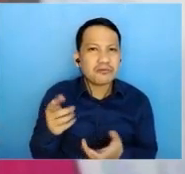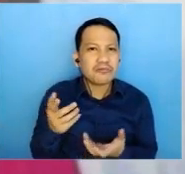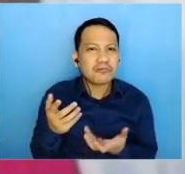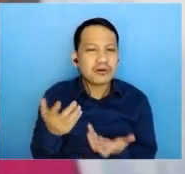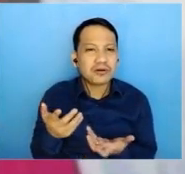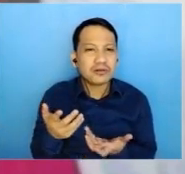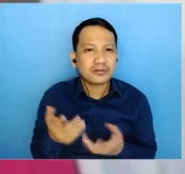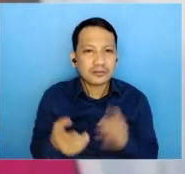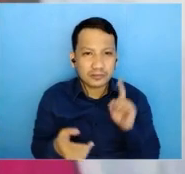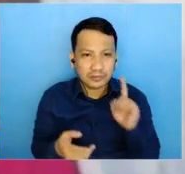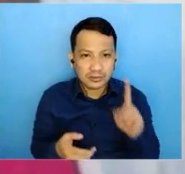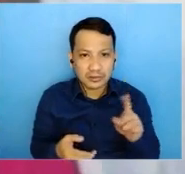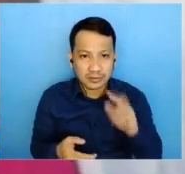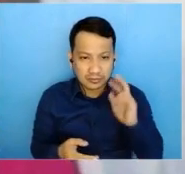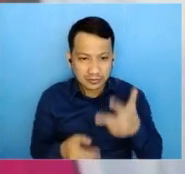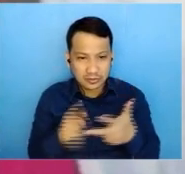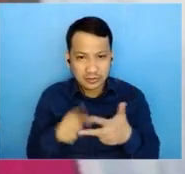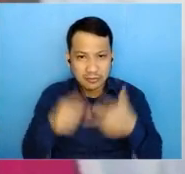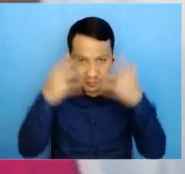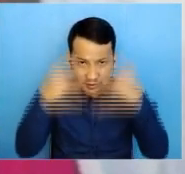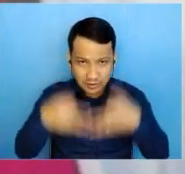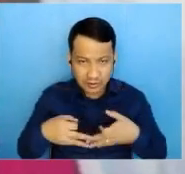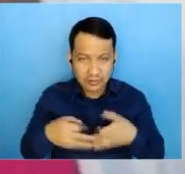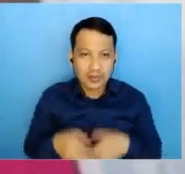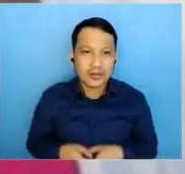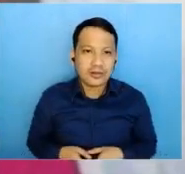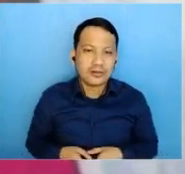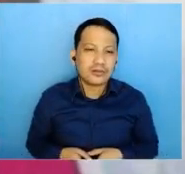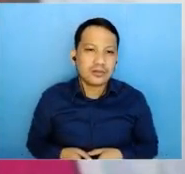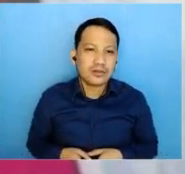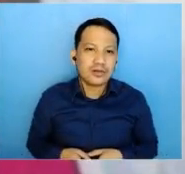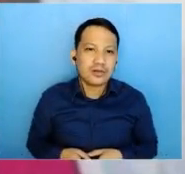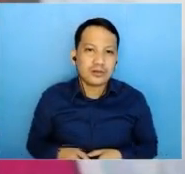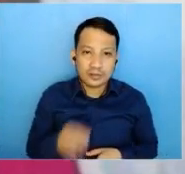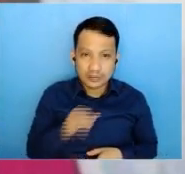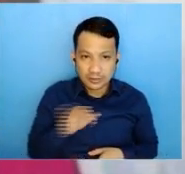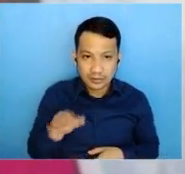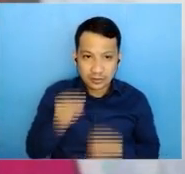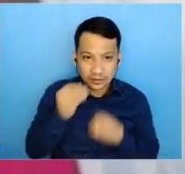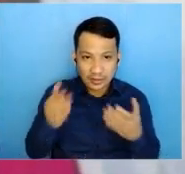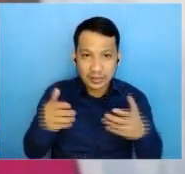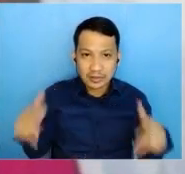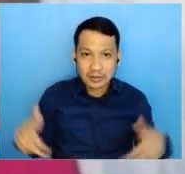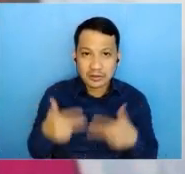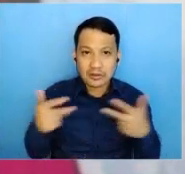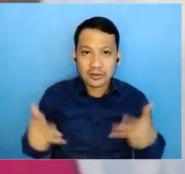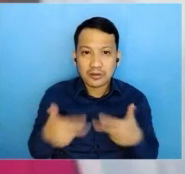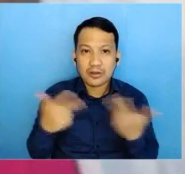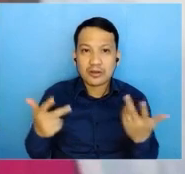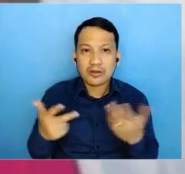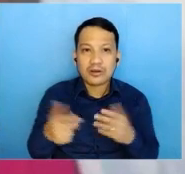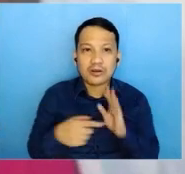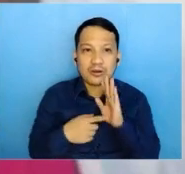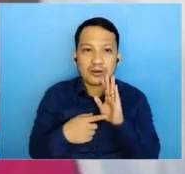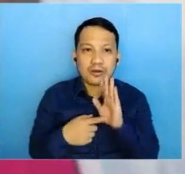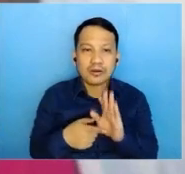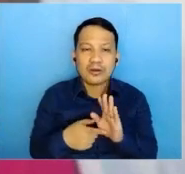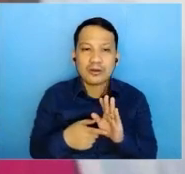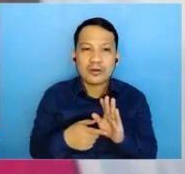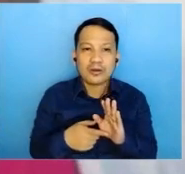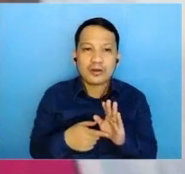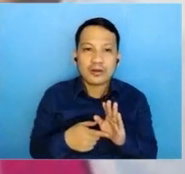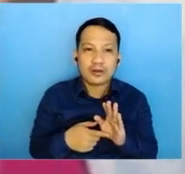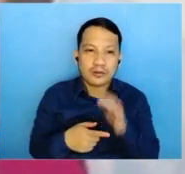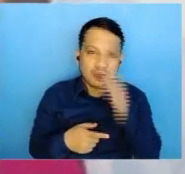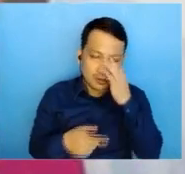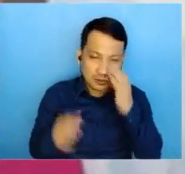party po ang magdesisyon. Mm-hmm. Eh kasi kumbaga sa sabong po, eh, pati sentensyador, eh, ano, pasagpi